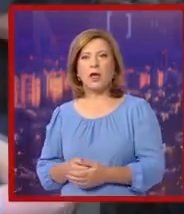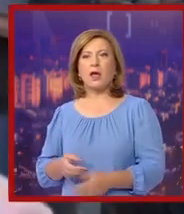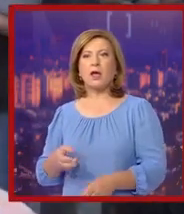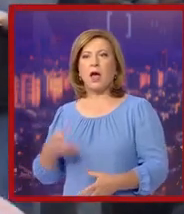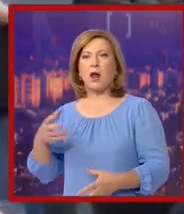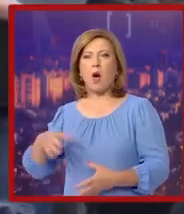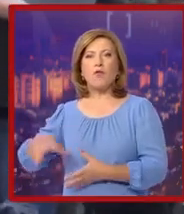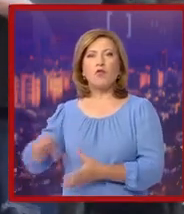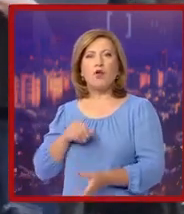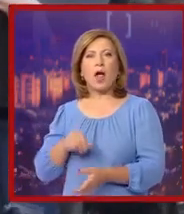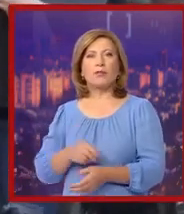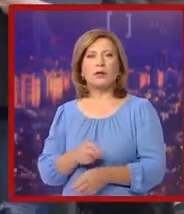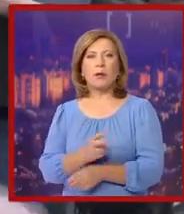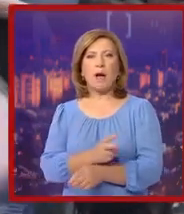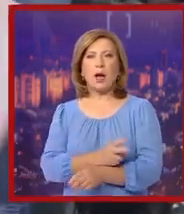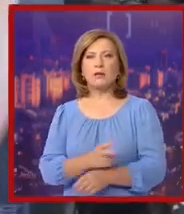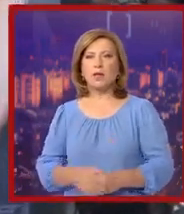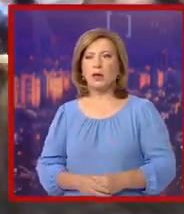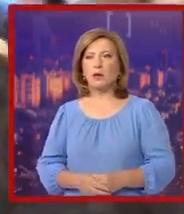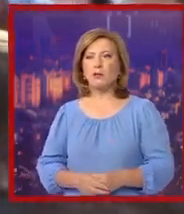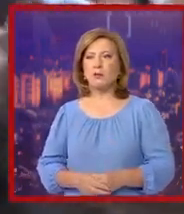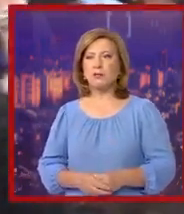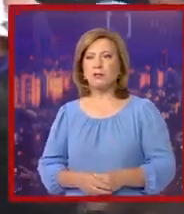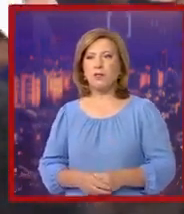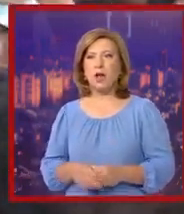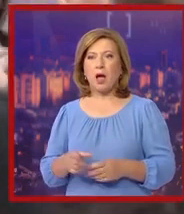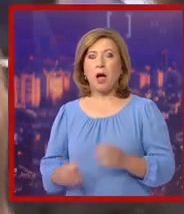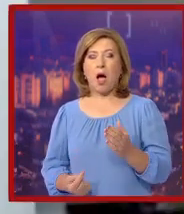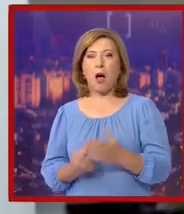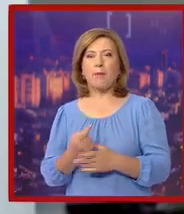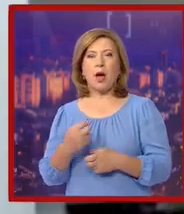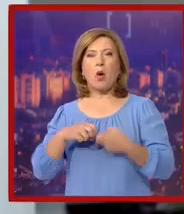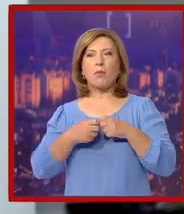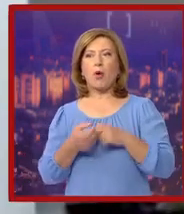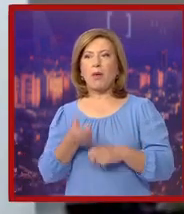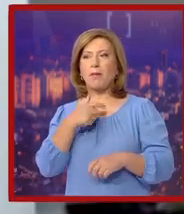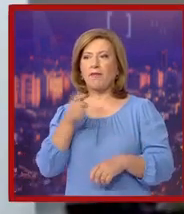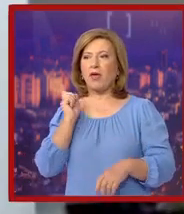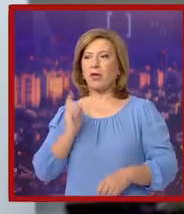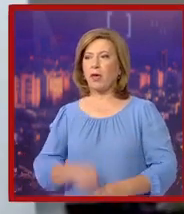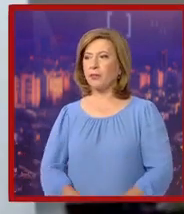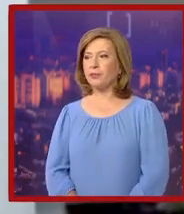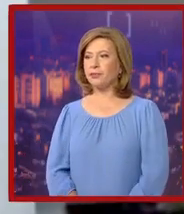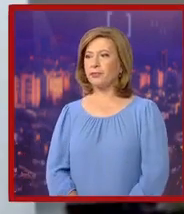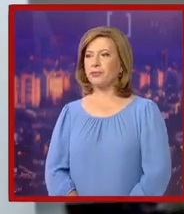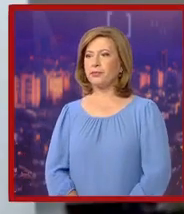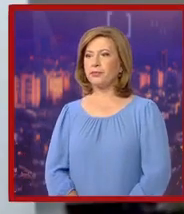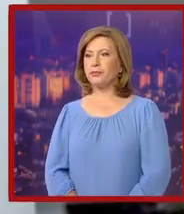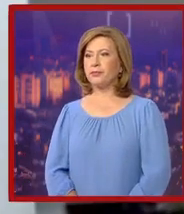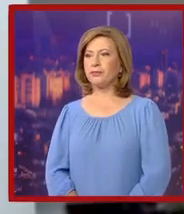le-a intrat în mână. Tensiunile din Statele Unite scot la iveală o problemă veche. They're the result of a long